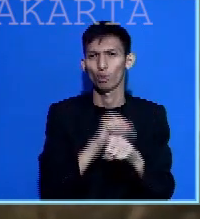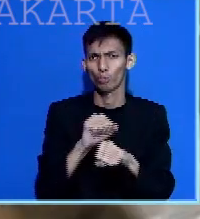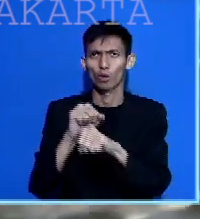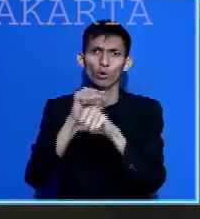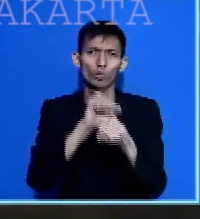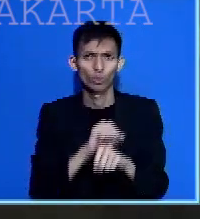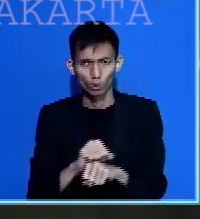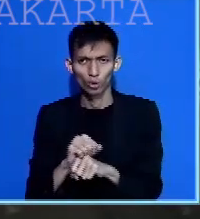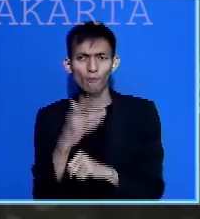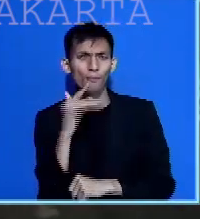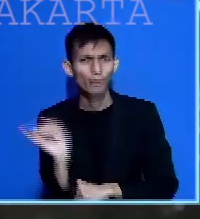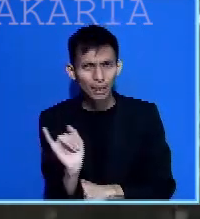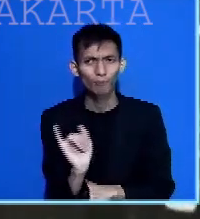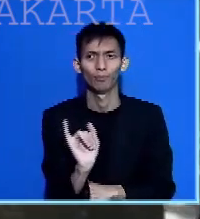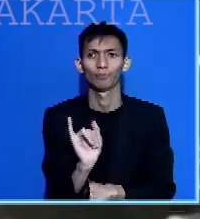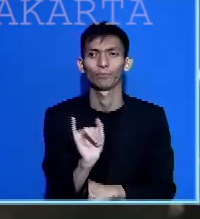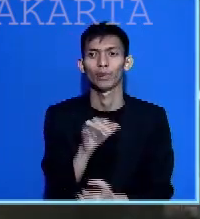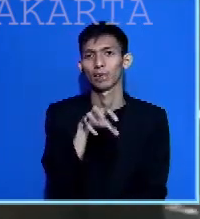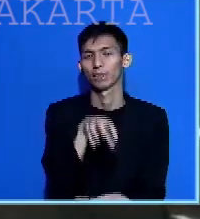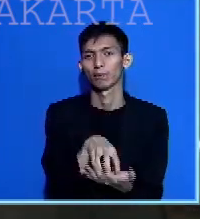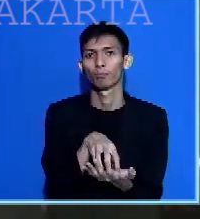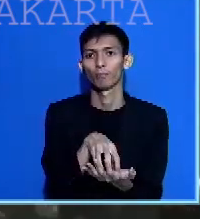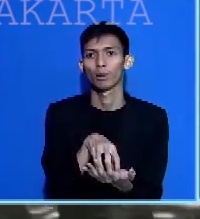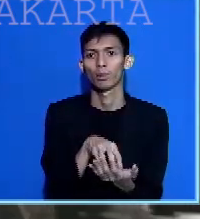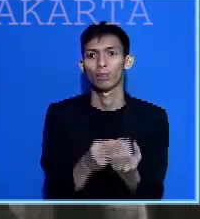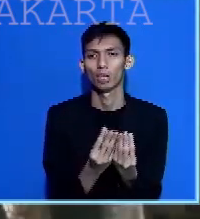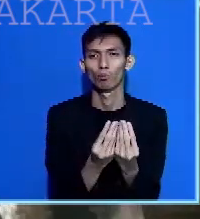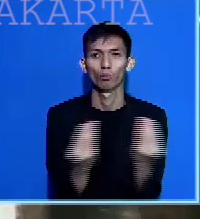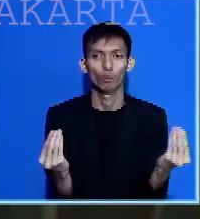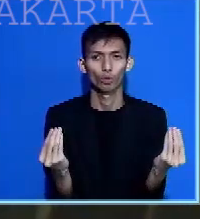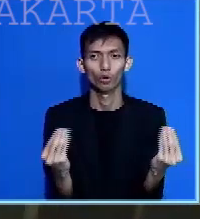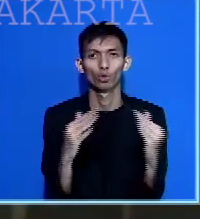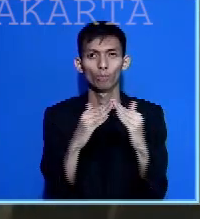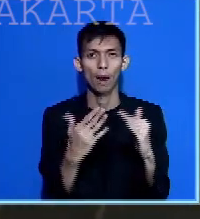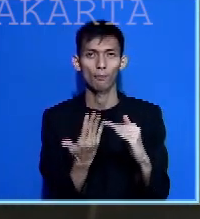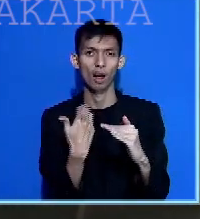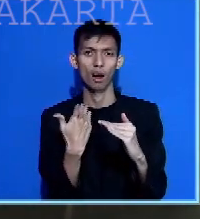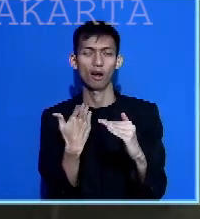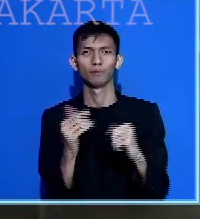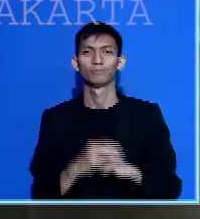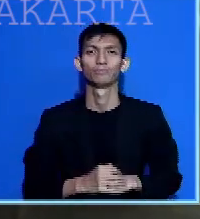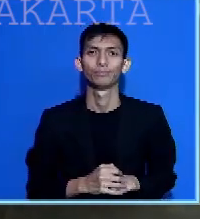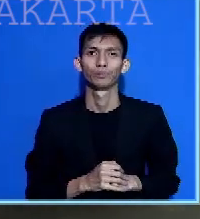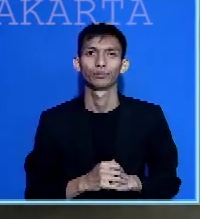yang menyerupai teras belakang rumah, lengkap dengan pepohonan yang asri.